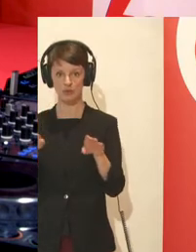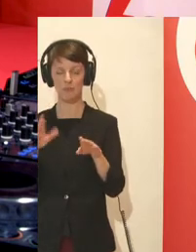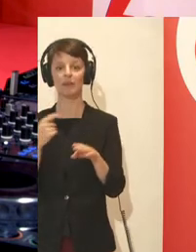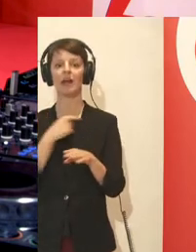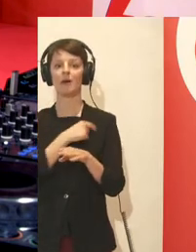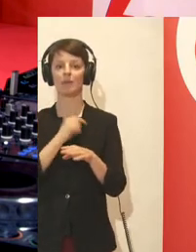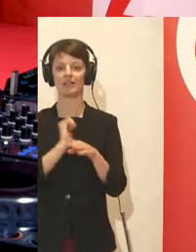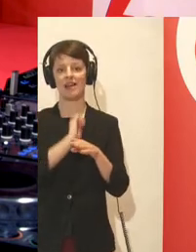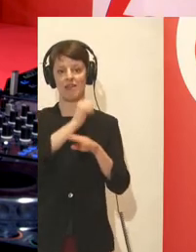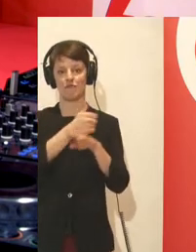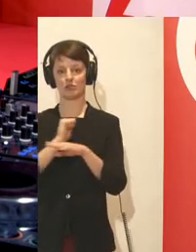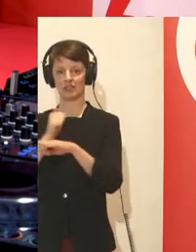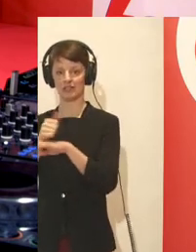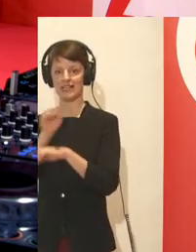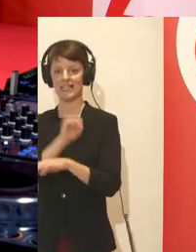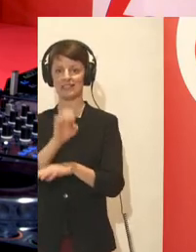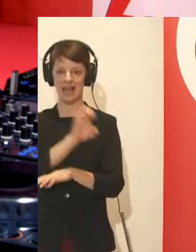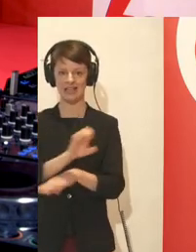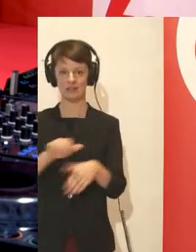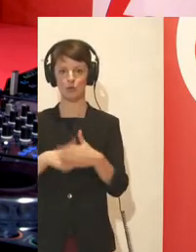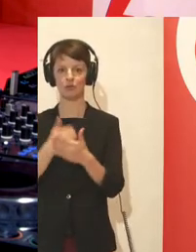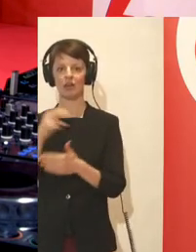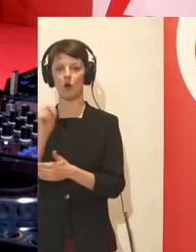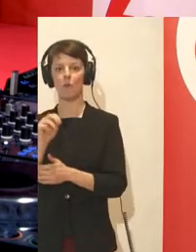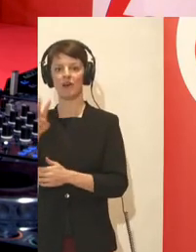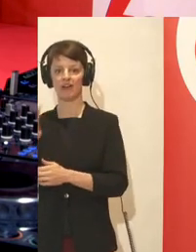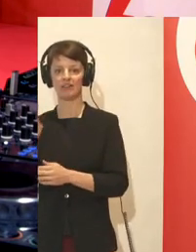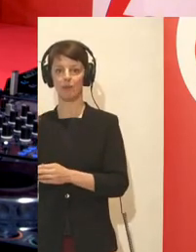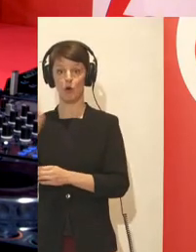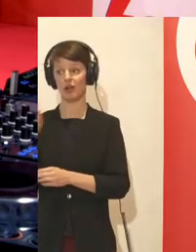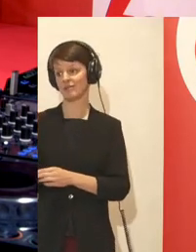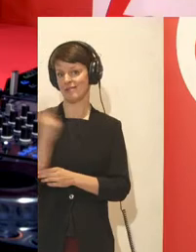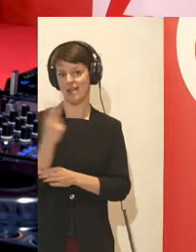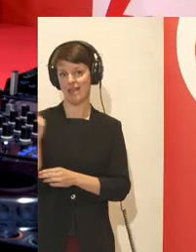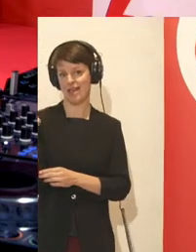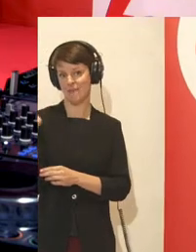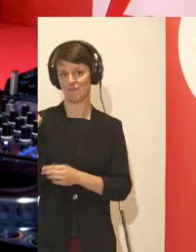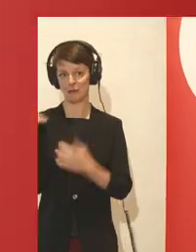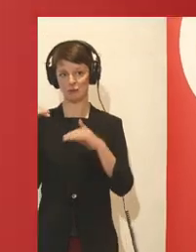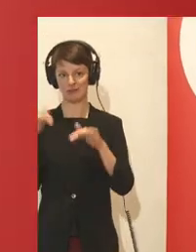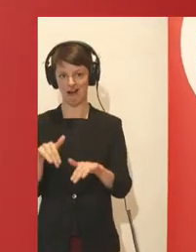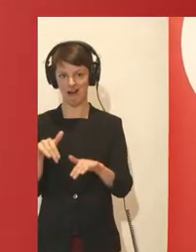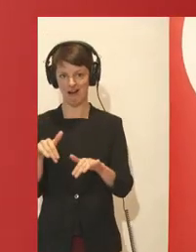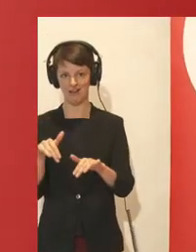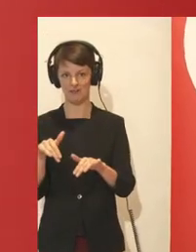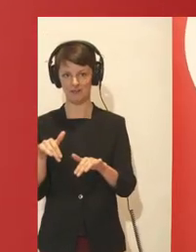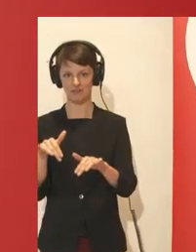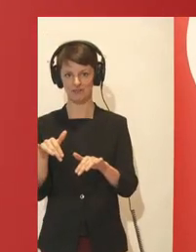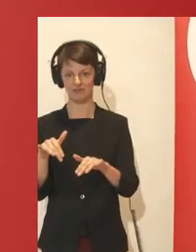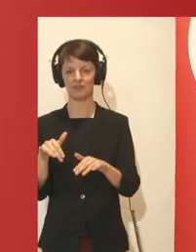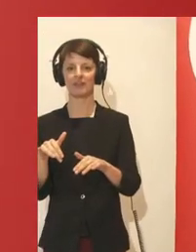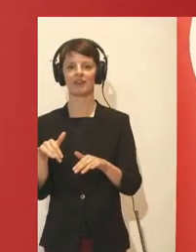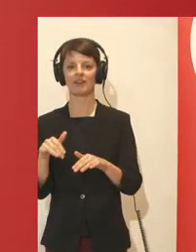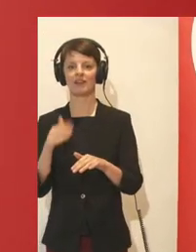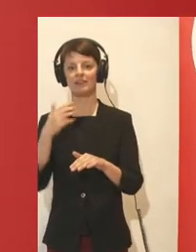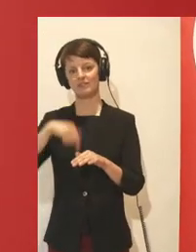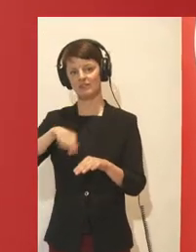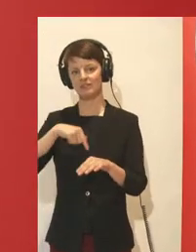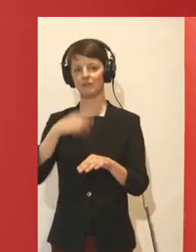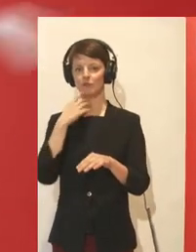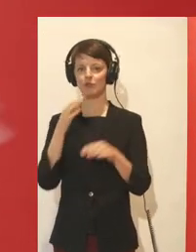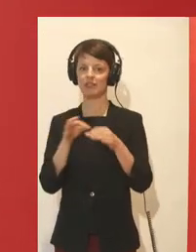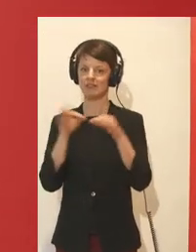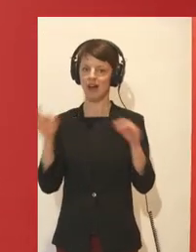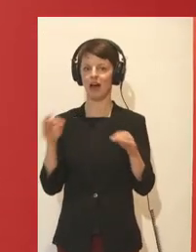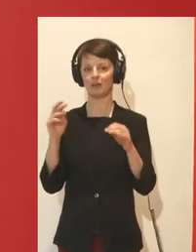parteivorsitzenden mit saskia norbert walter borjans die ja gerade auch schon hier auf der bühne waren ich werde mit ihnen noch mal den tag